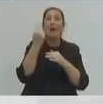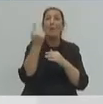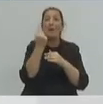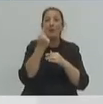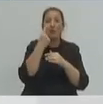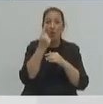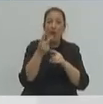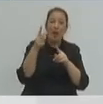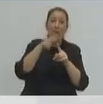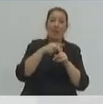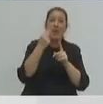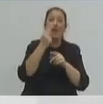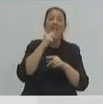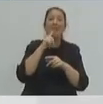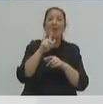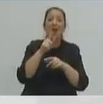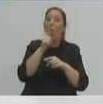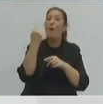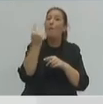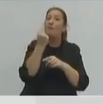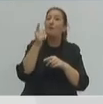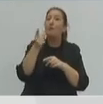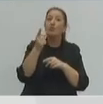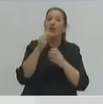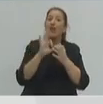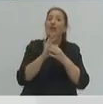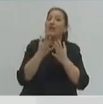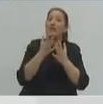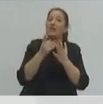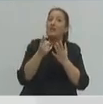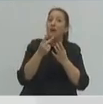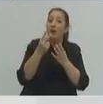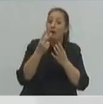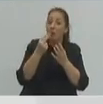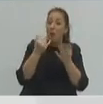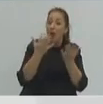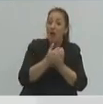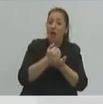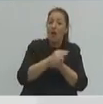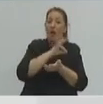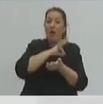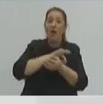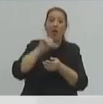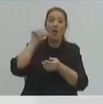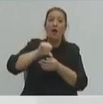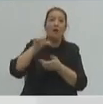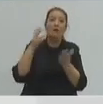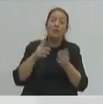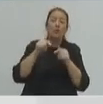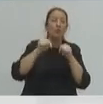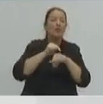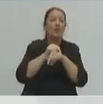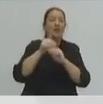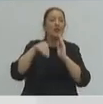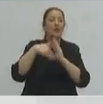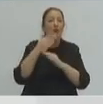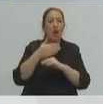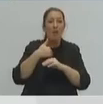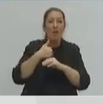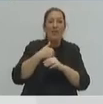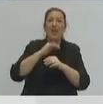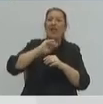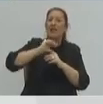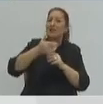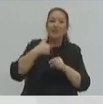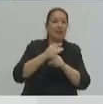lira. Peki minibüsçi esnafı nasıl ayakta duracak? Onun için ben bu saatten sonra ne otobüsçüyüm ne